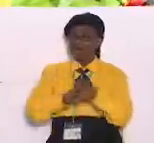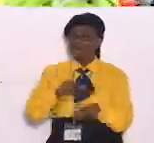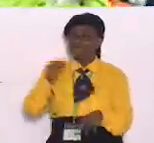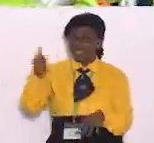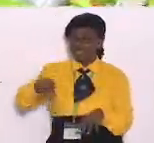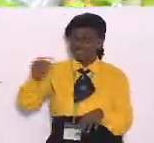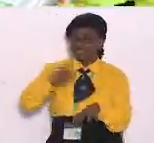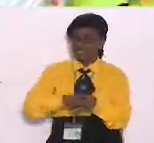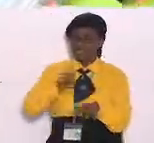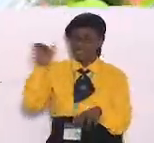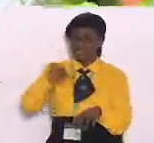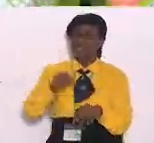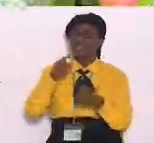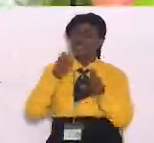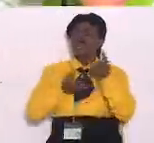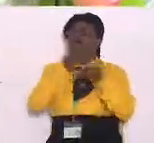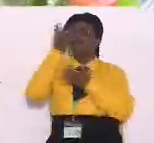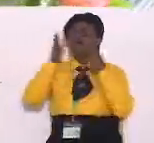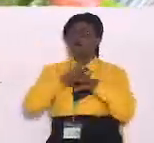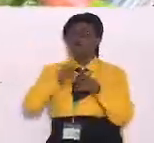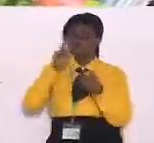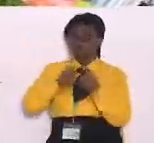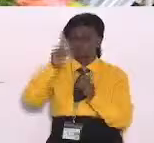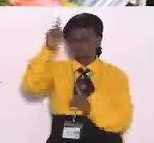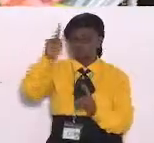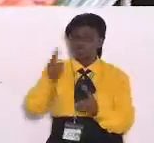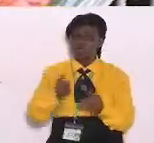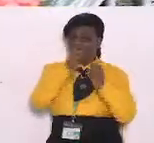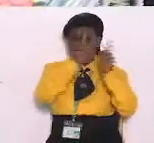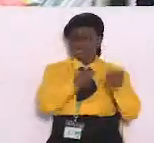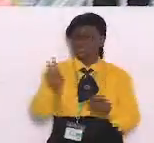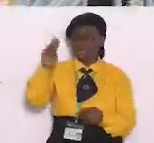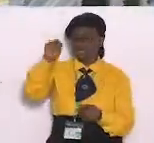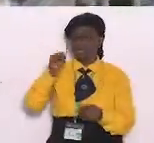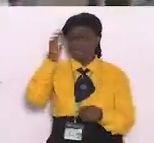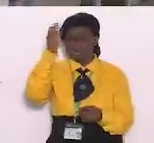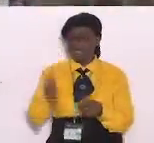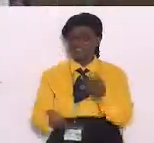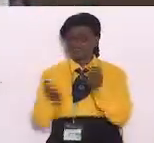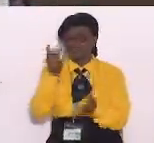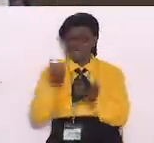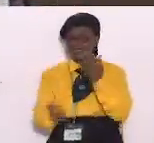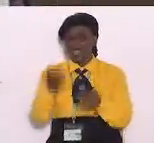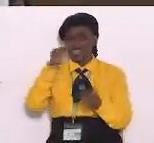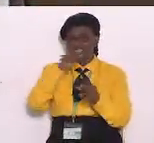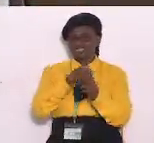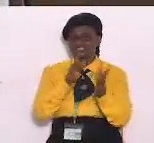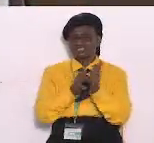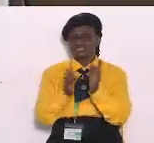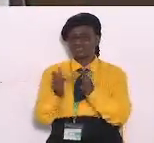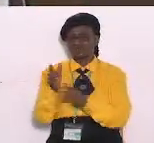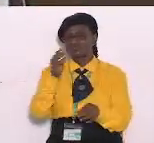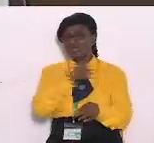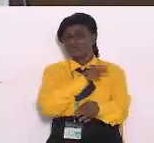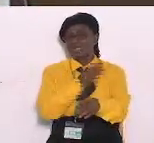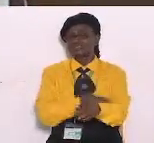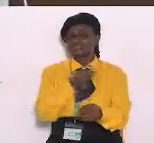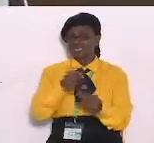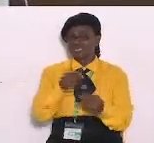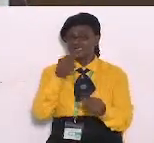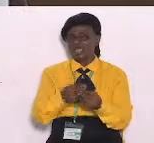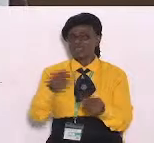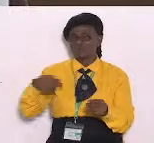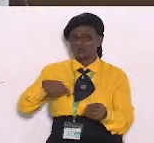Dieu et à partir de maintenant lorsqu'ils crieront vers toi répondsle parfeu au nom